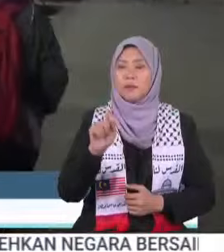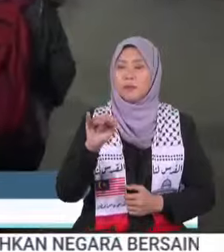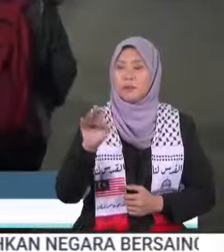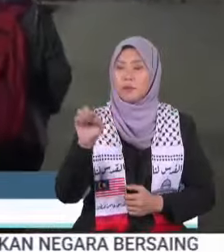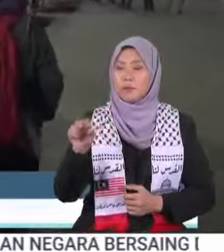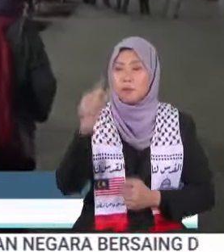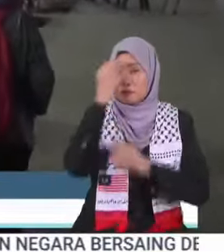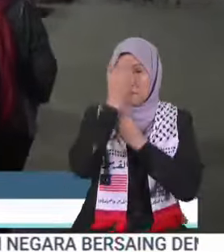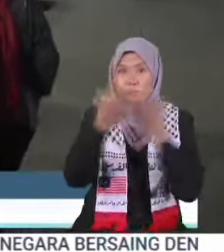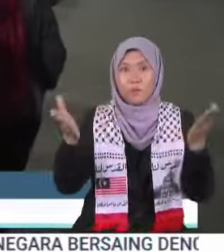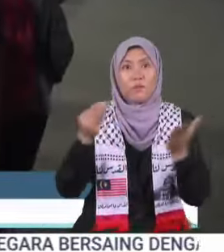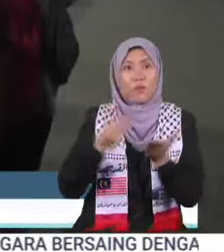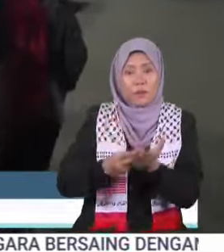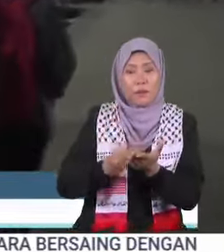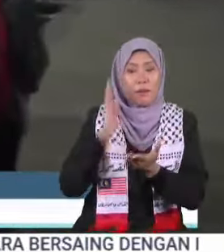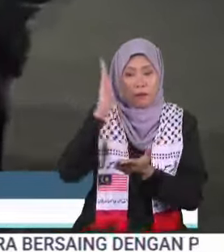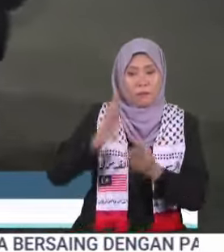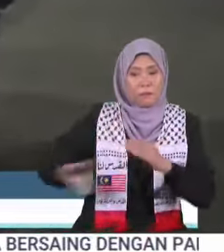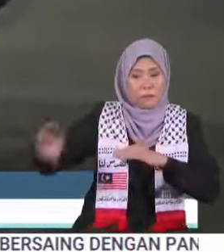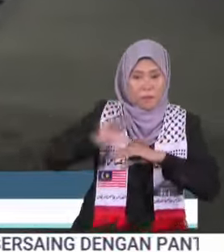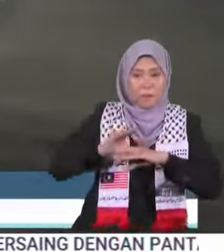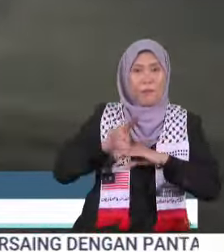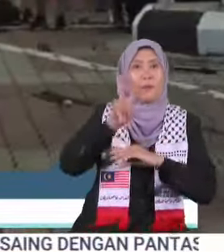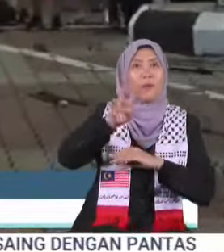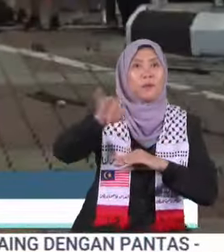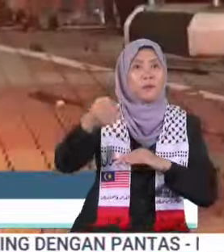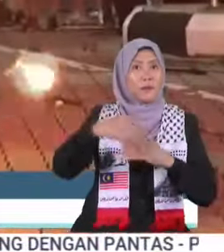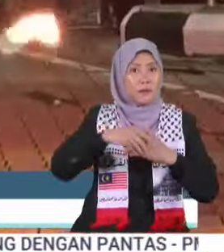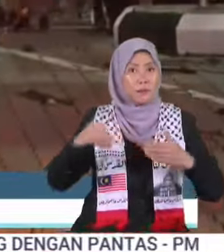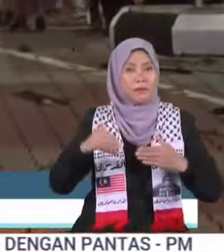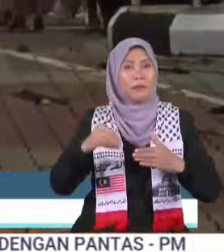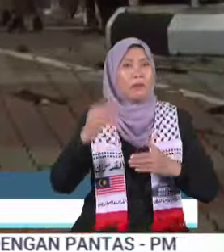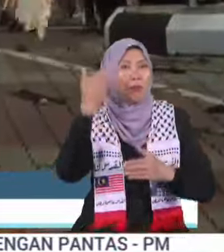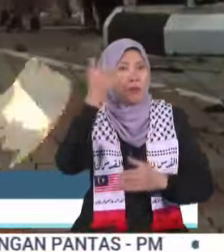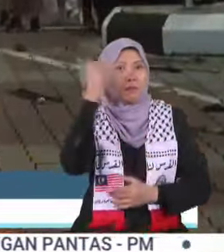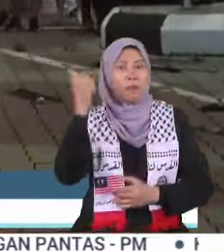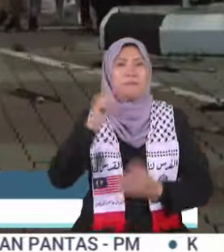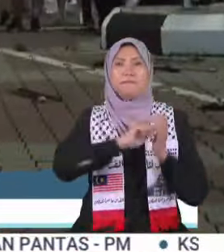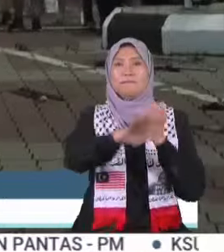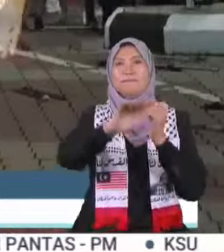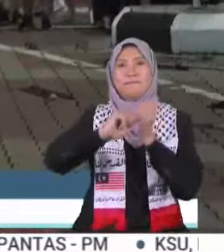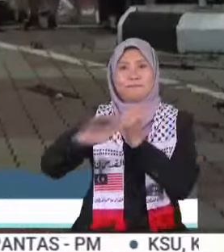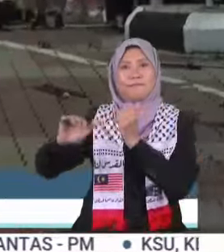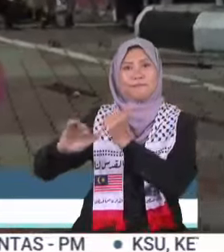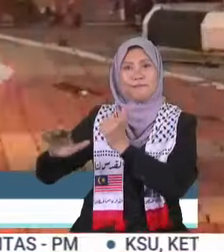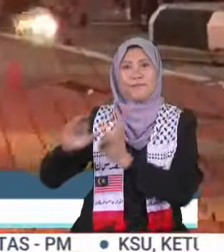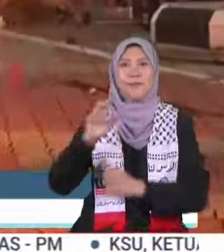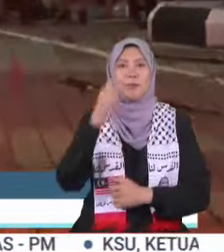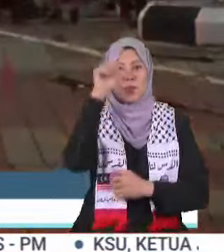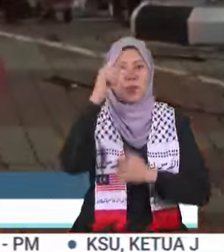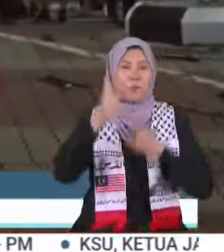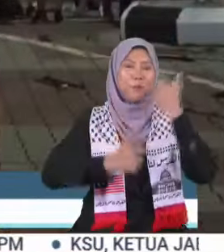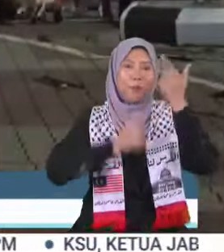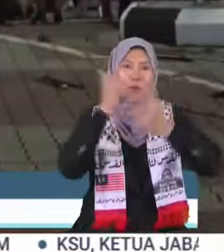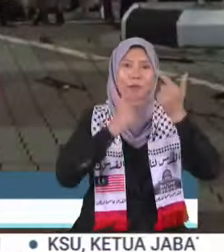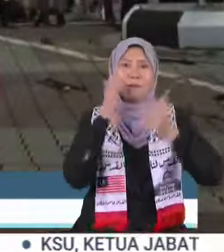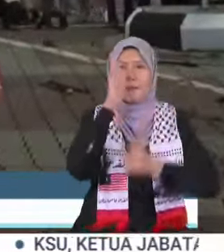sing mengumumkan peruntukan tambahan sebanyak R juta bagi memperhebat kempen promosi tmm